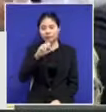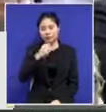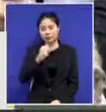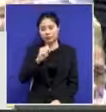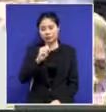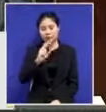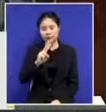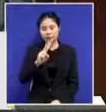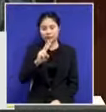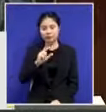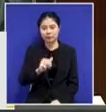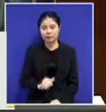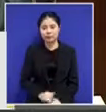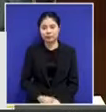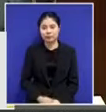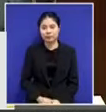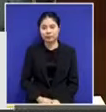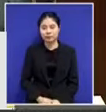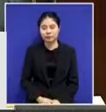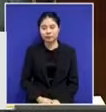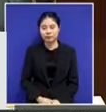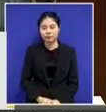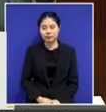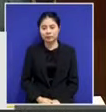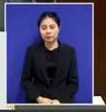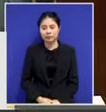312ร้อยเอกประยุทธ์เสาวคน